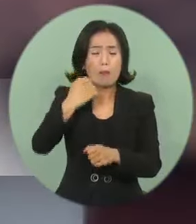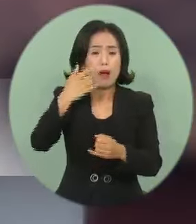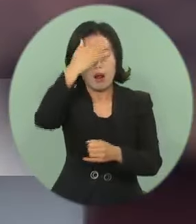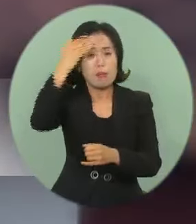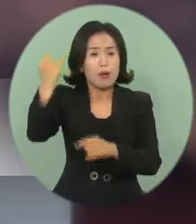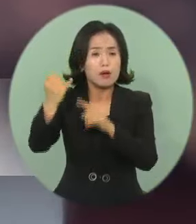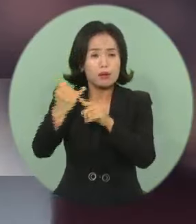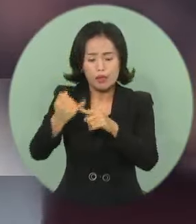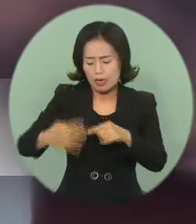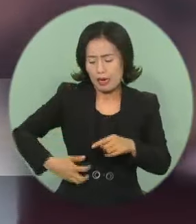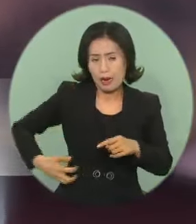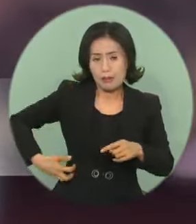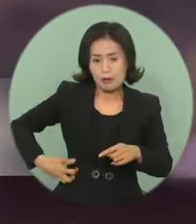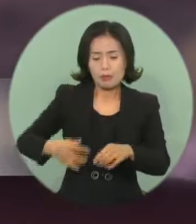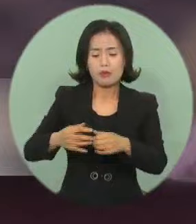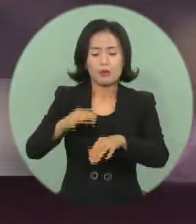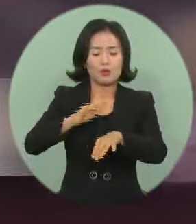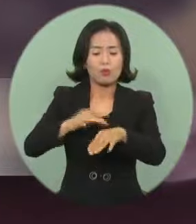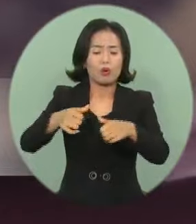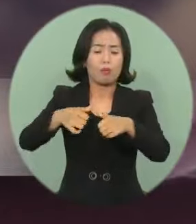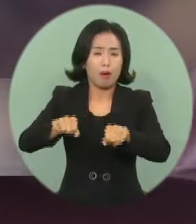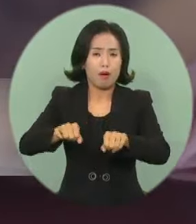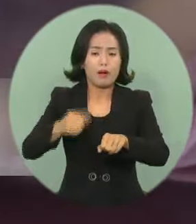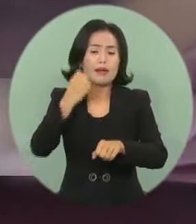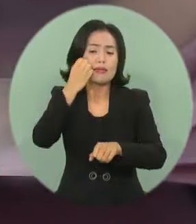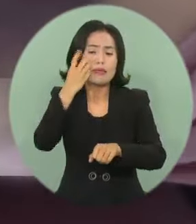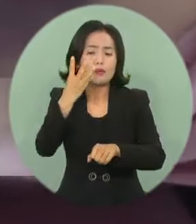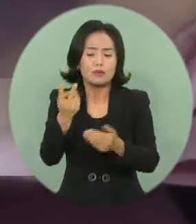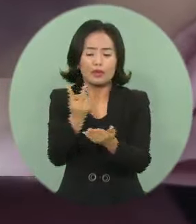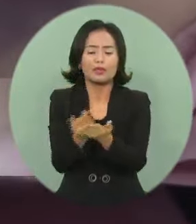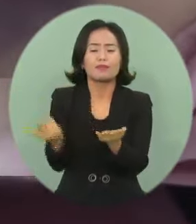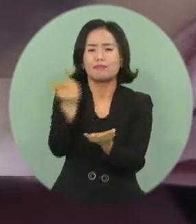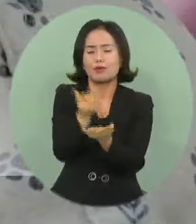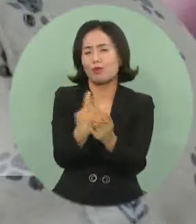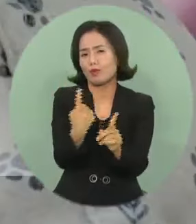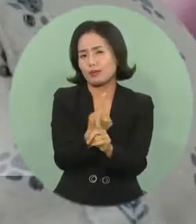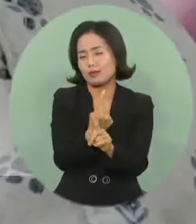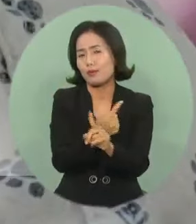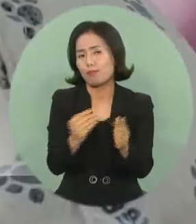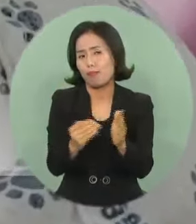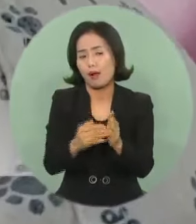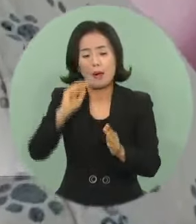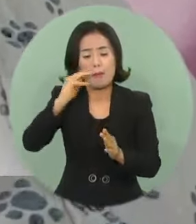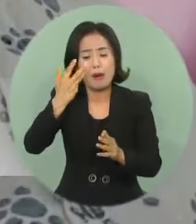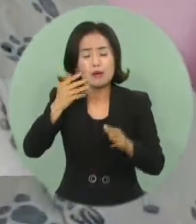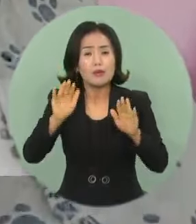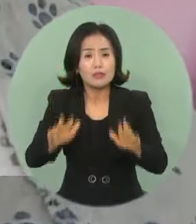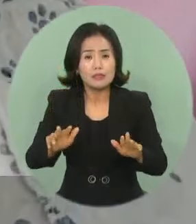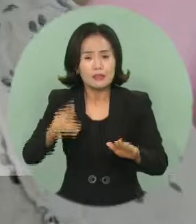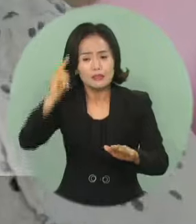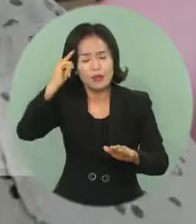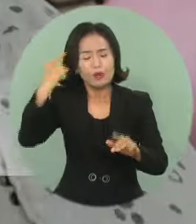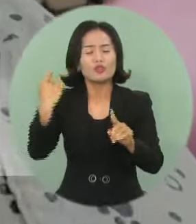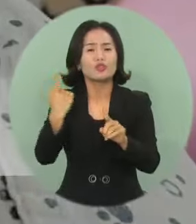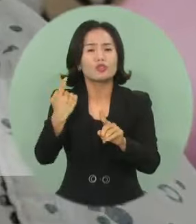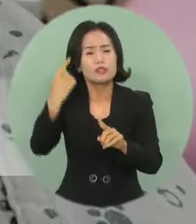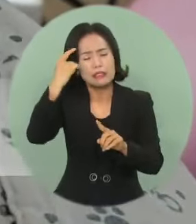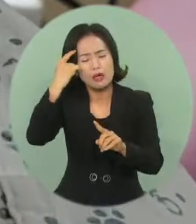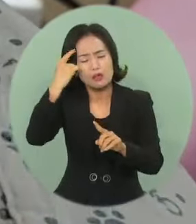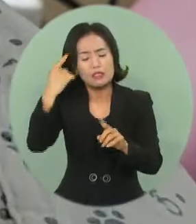할머니는 갈비뼈와 손목이 부러져 3개월의 입원 치료를 받았습니다. 8개월이 지난 지금도 정신과